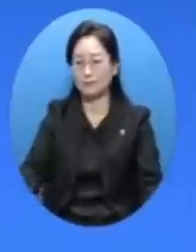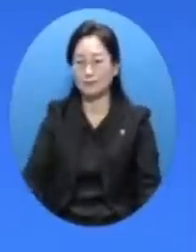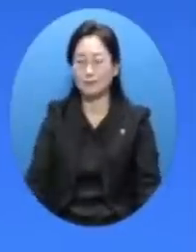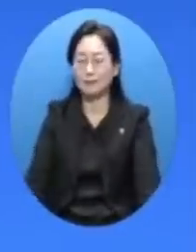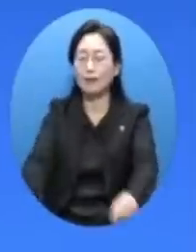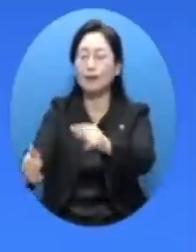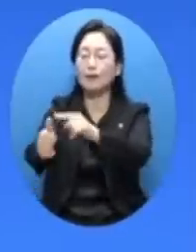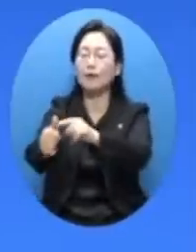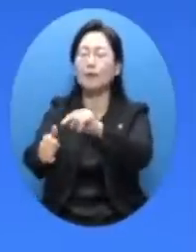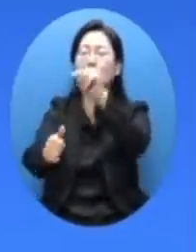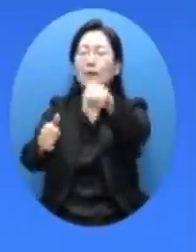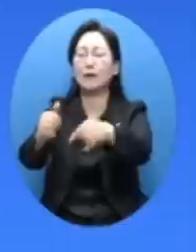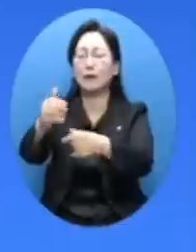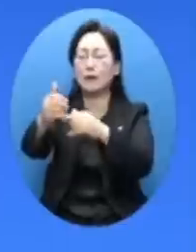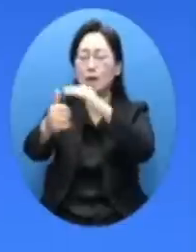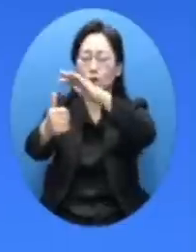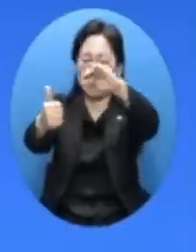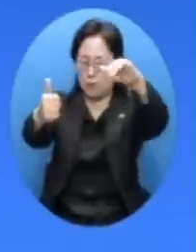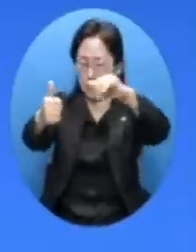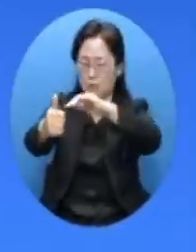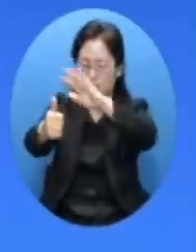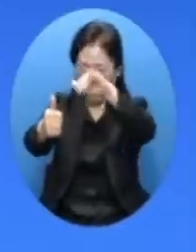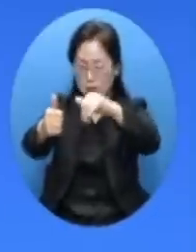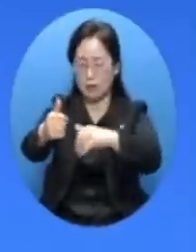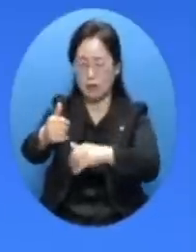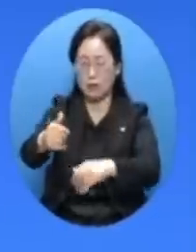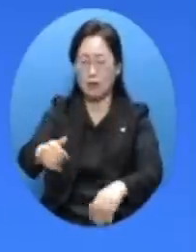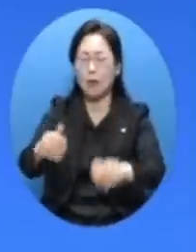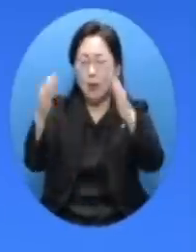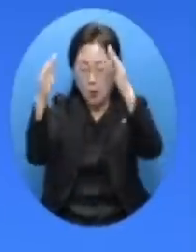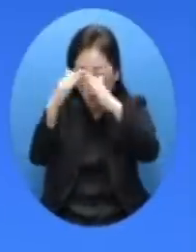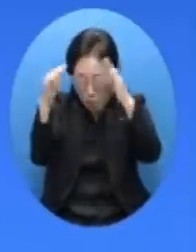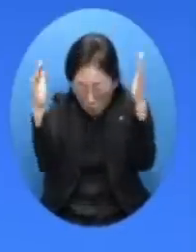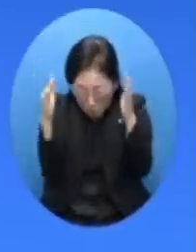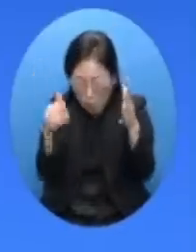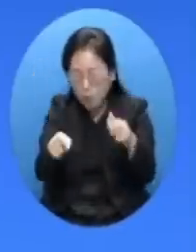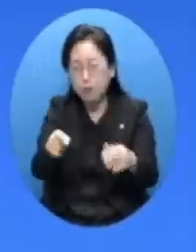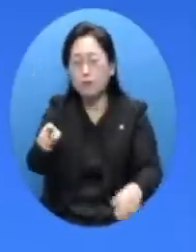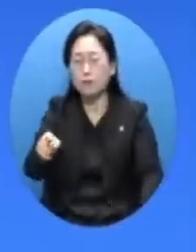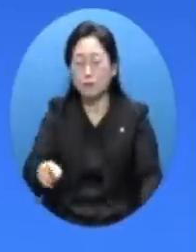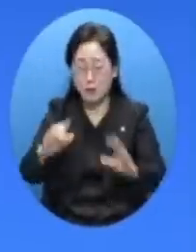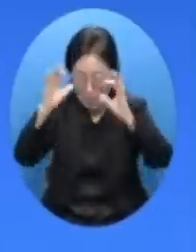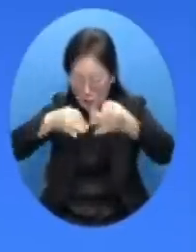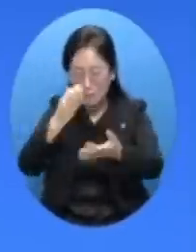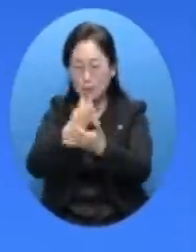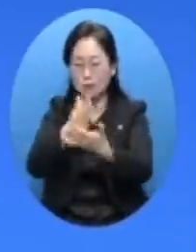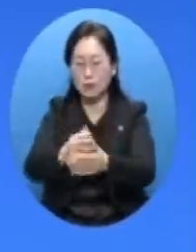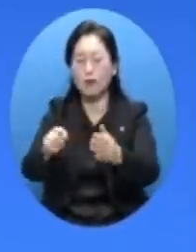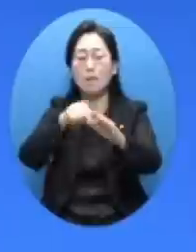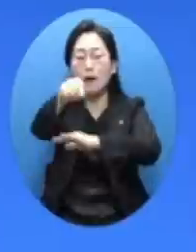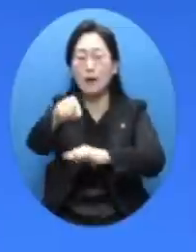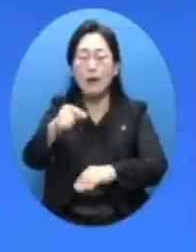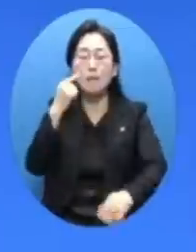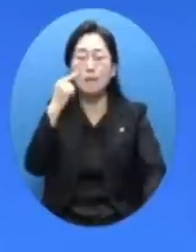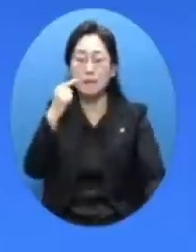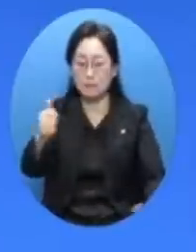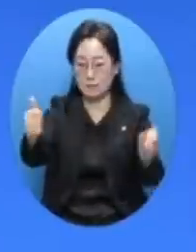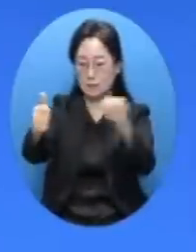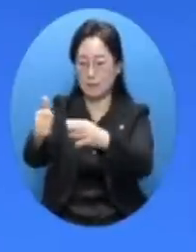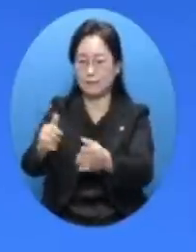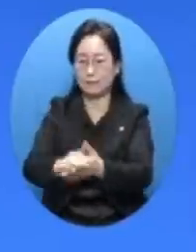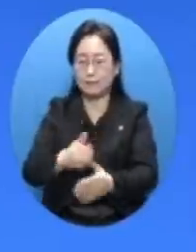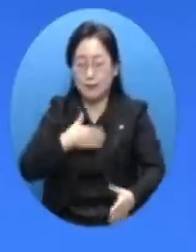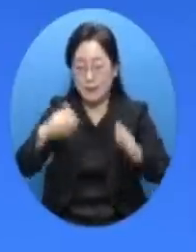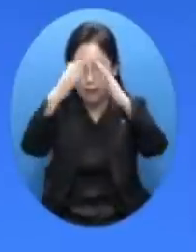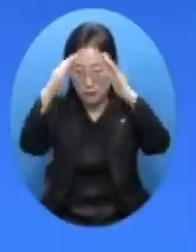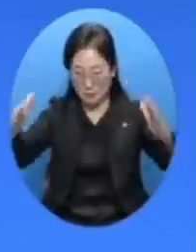있던 거기서 나와라 나와라. 이 좁은 공간에서 늘 절망의 모습만 보지 말고 나오라고 말씀하신 것입니다. 그래서 그